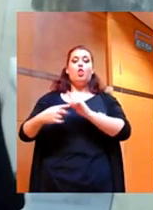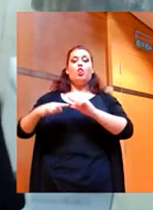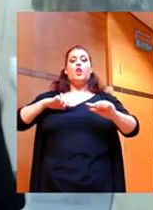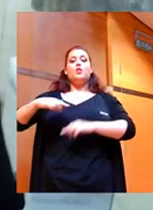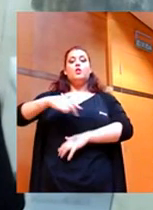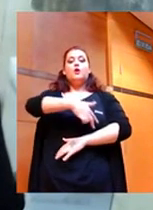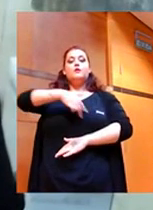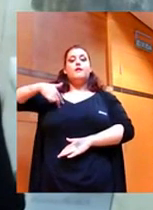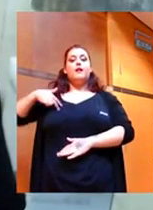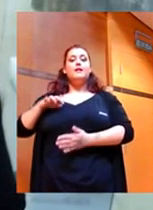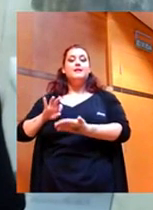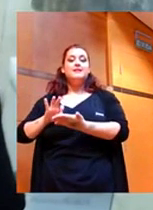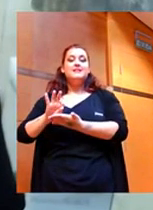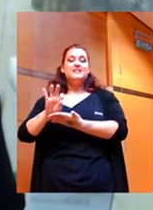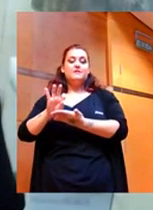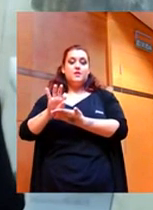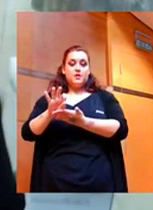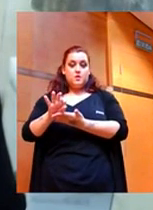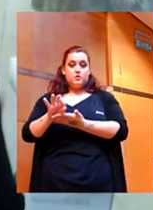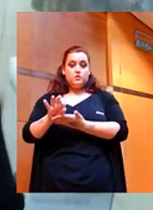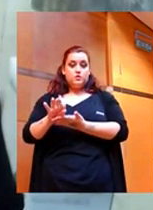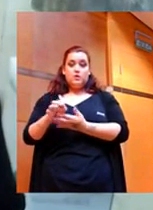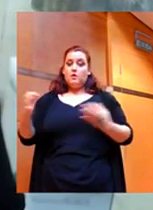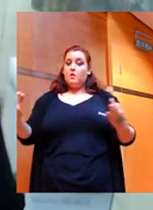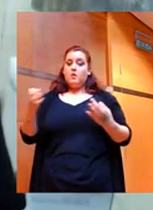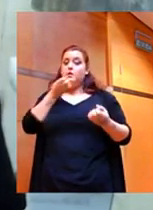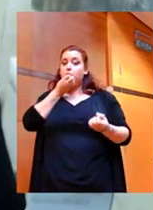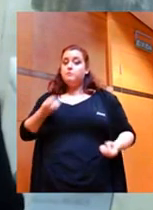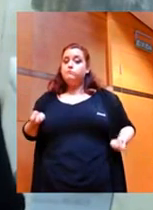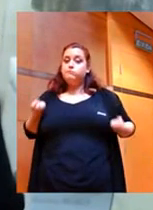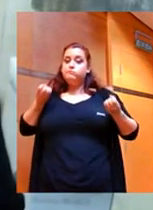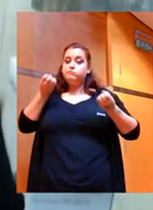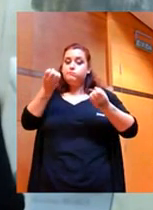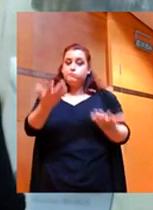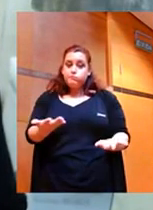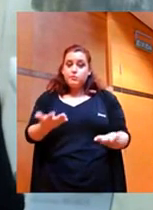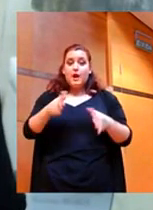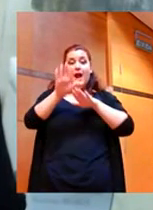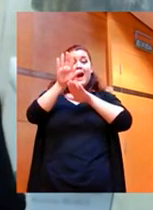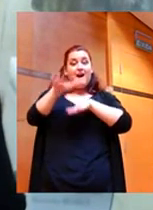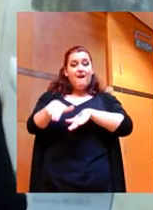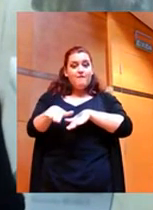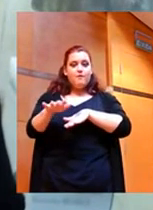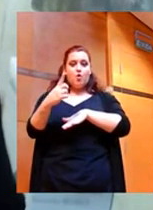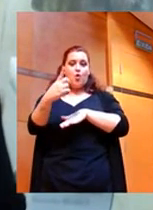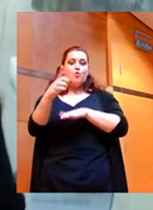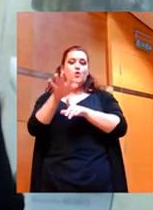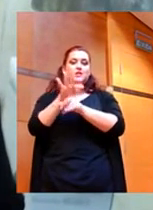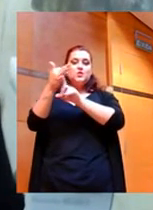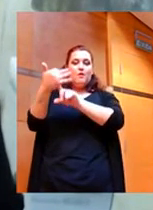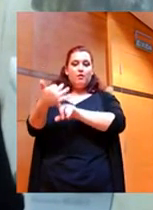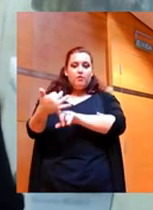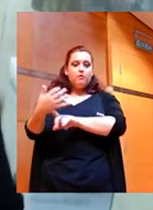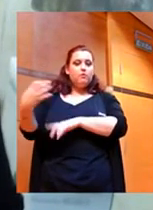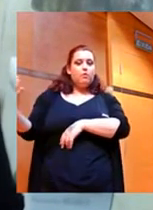que agarraren i que se pronunciaran. I se pronunciaran a favor d'alguna cosa que ara, a través dels